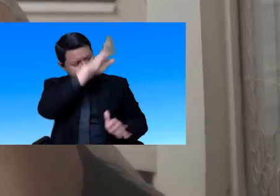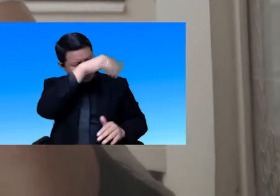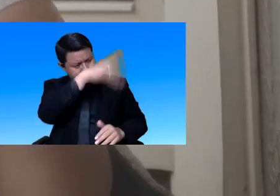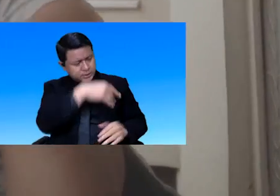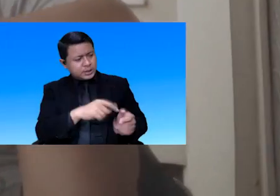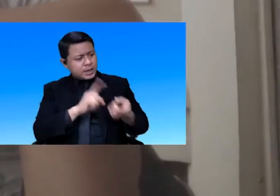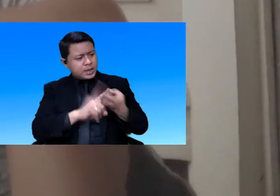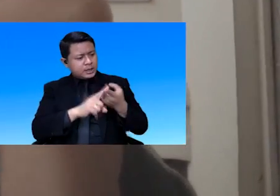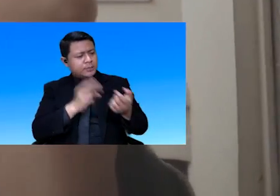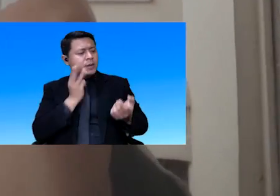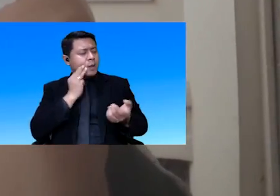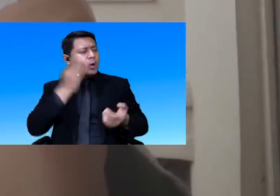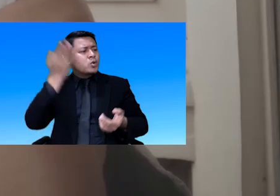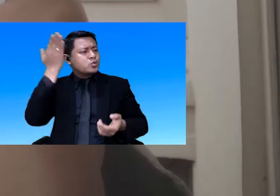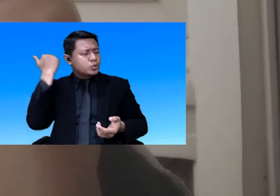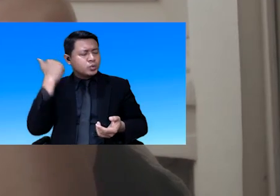dulu.